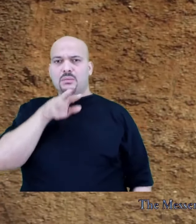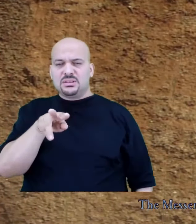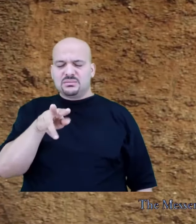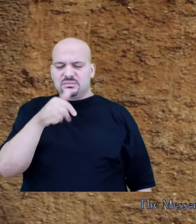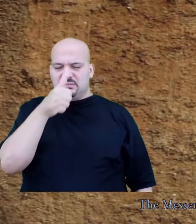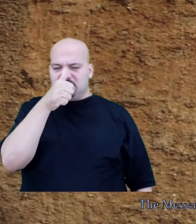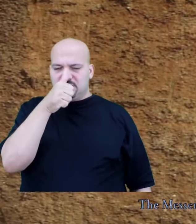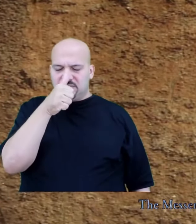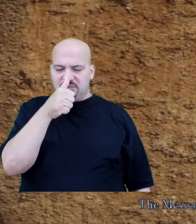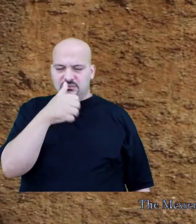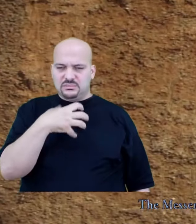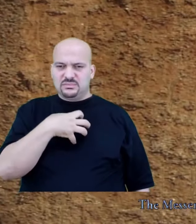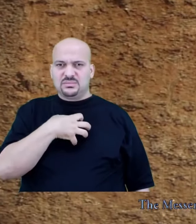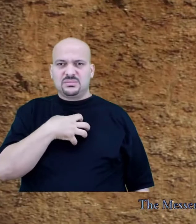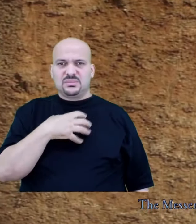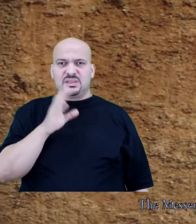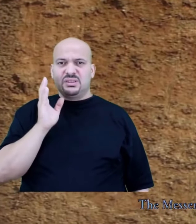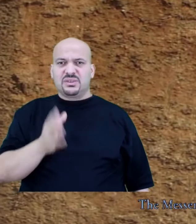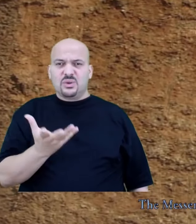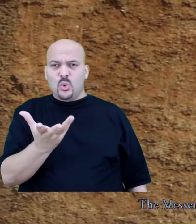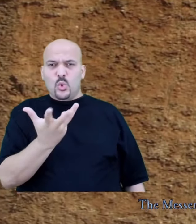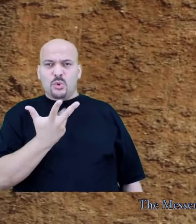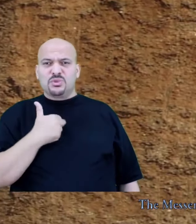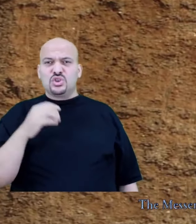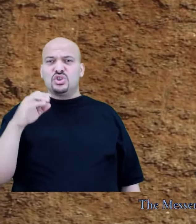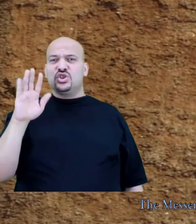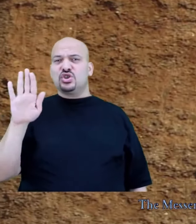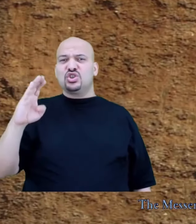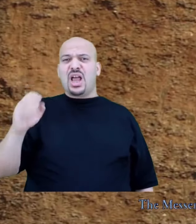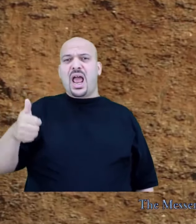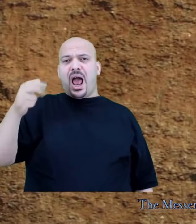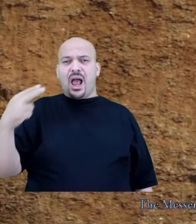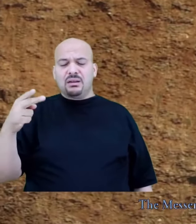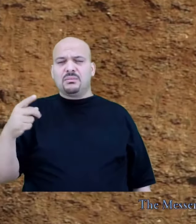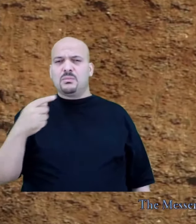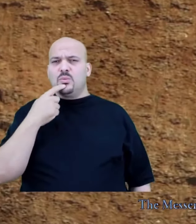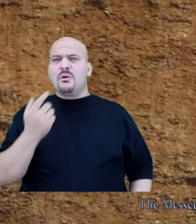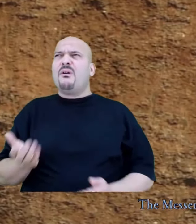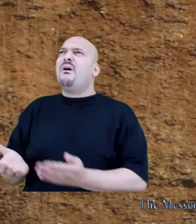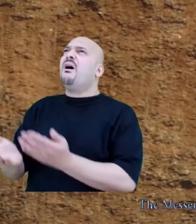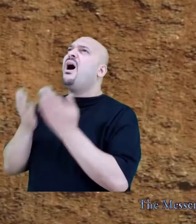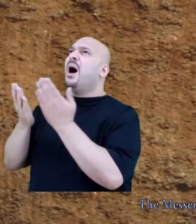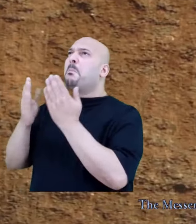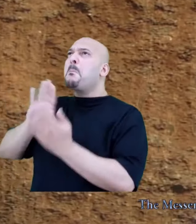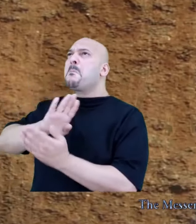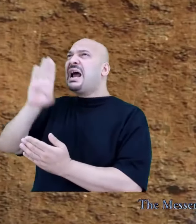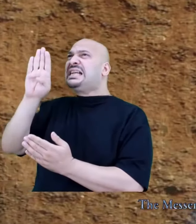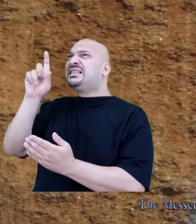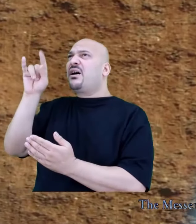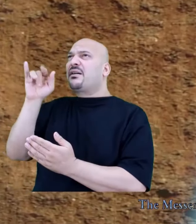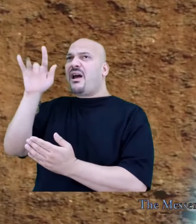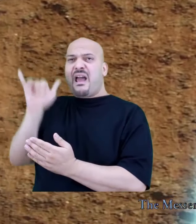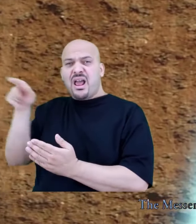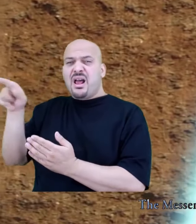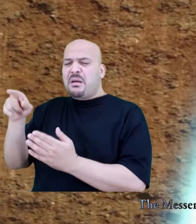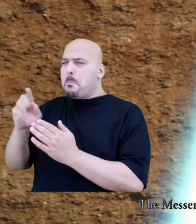رسول الله مما سمع من شجاع، ودعا على كسرى أن